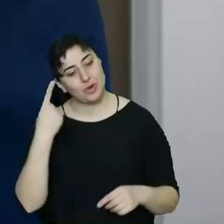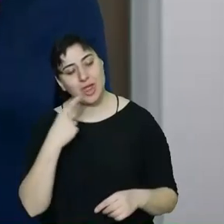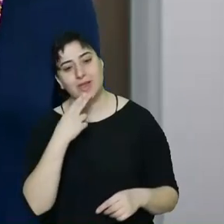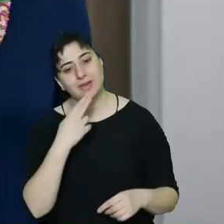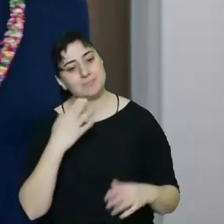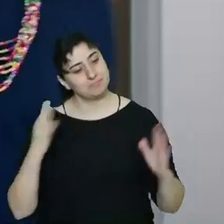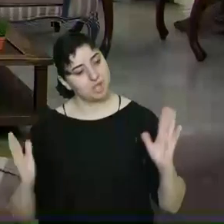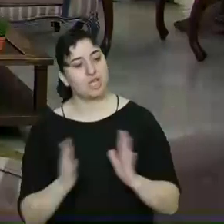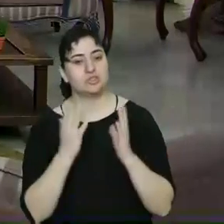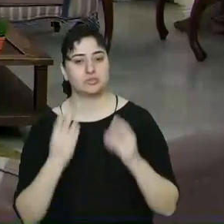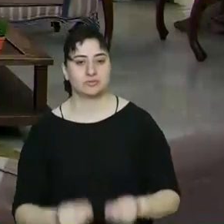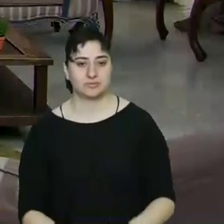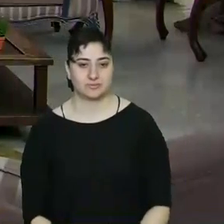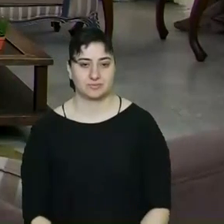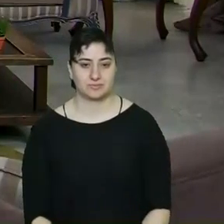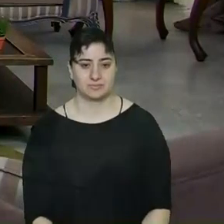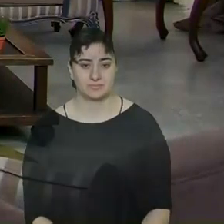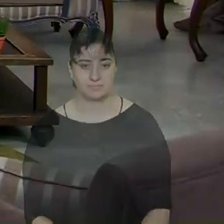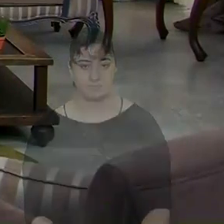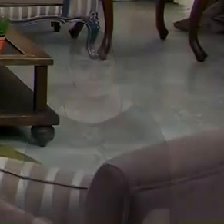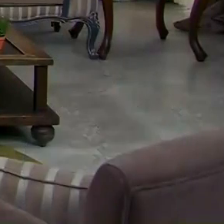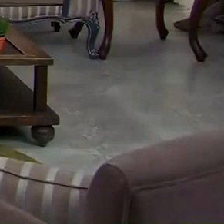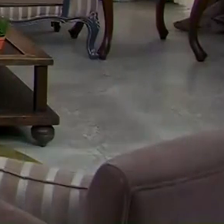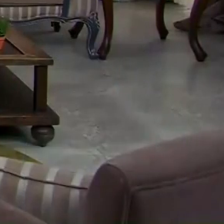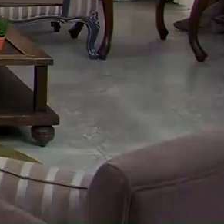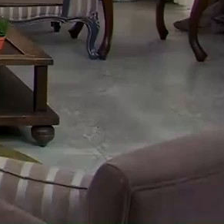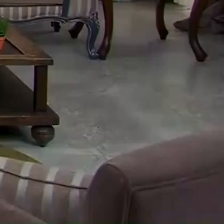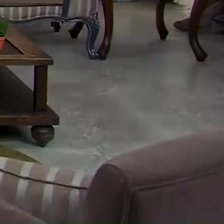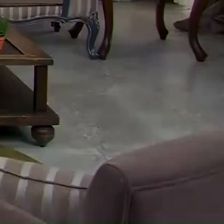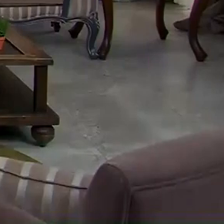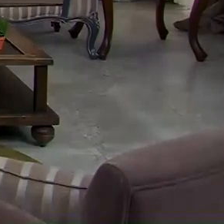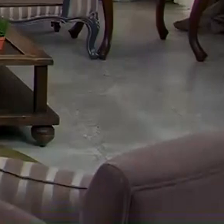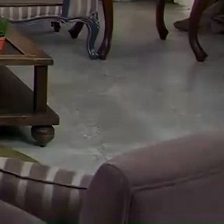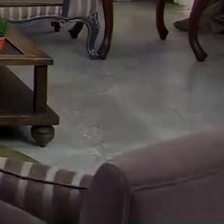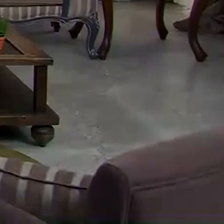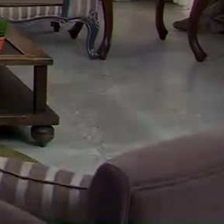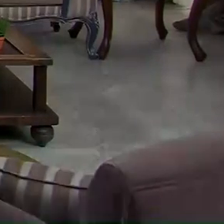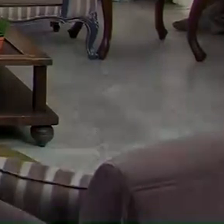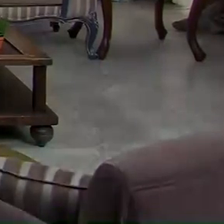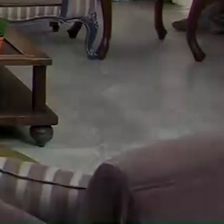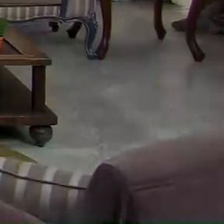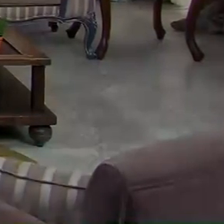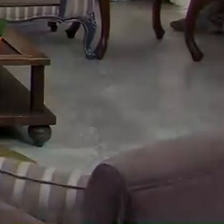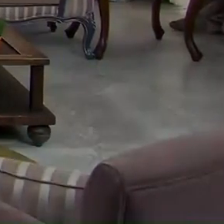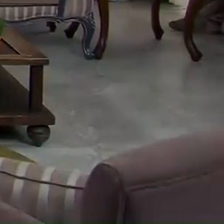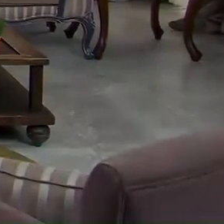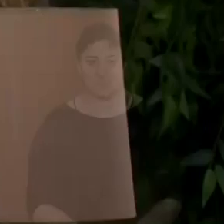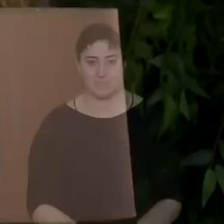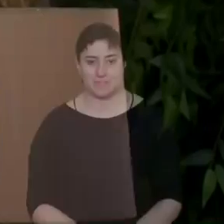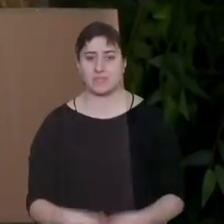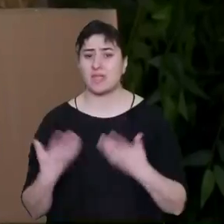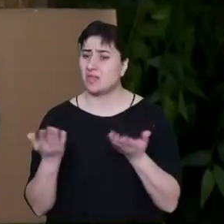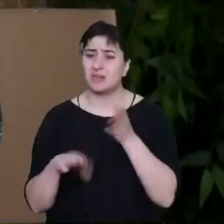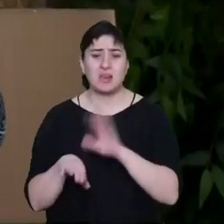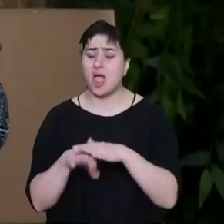Hanım. Hodri meydan. Rüyam görürsün sen diye burun kıvırdı birbirlerine tavır yaparak salondan çıkıyorlar. Serpil şaşkın.